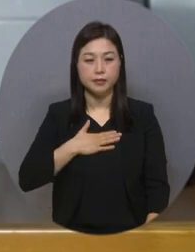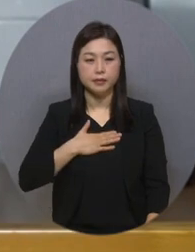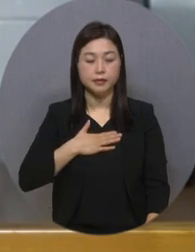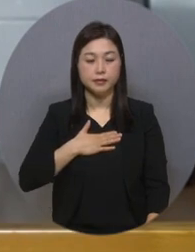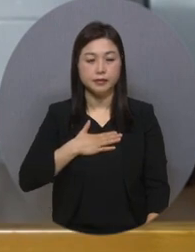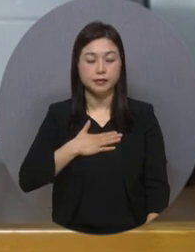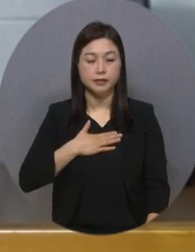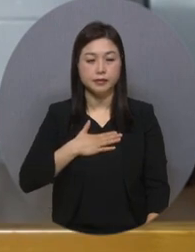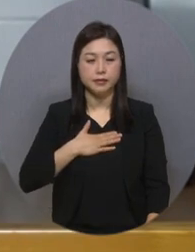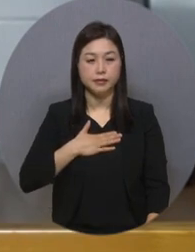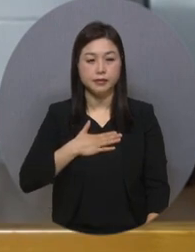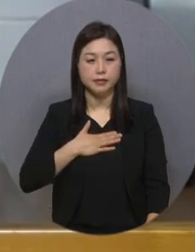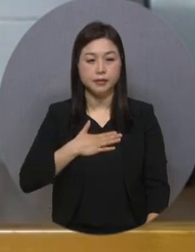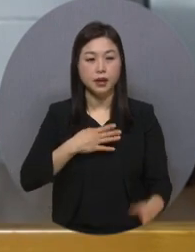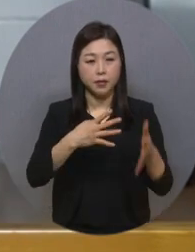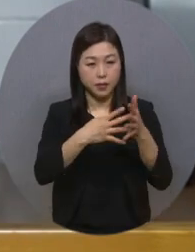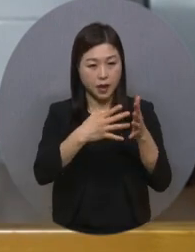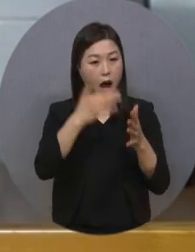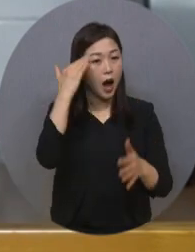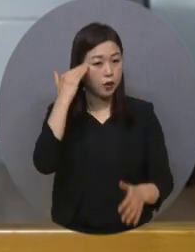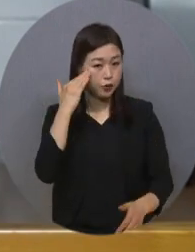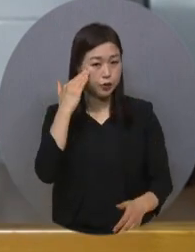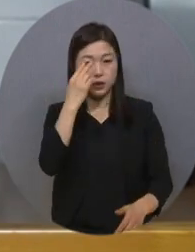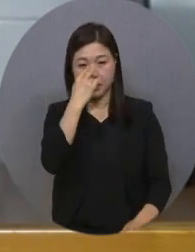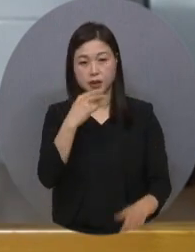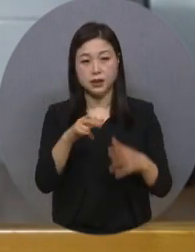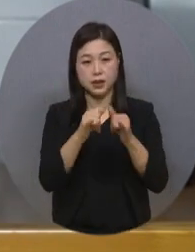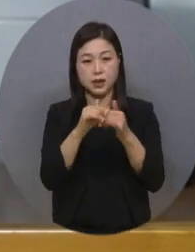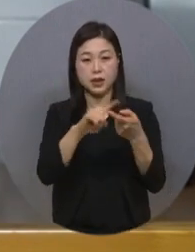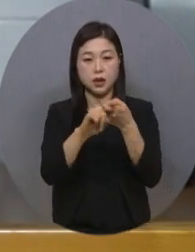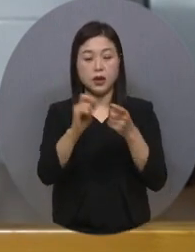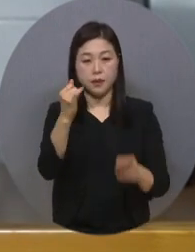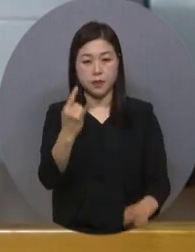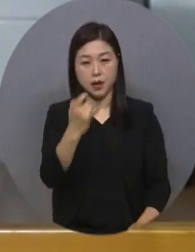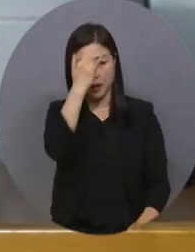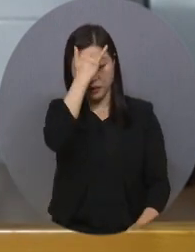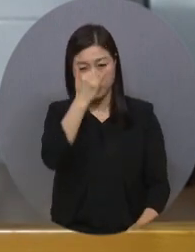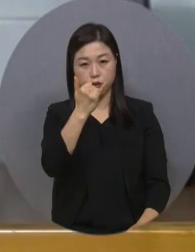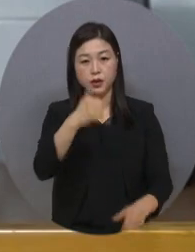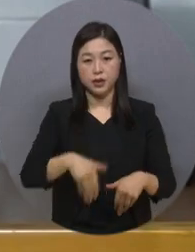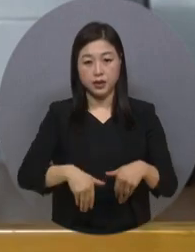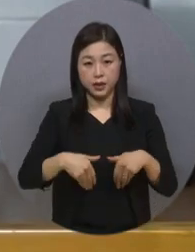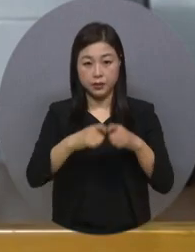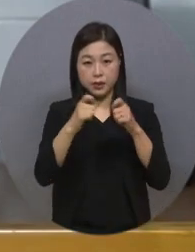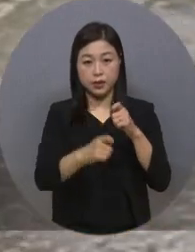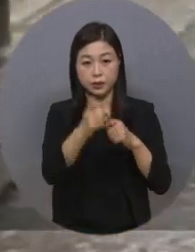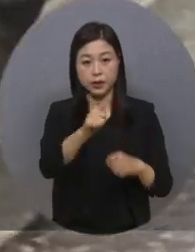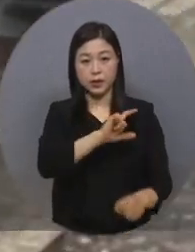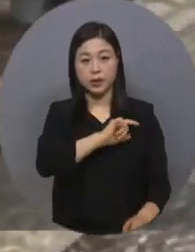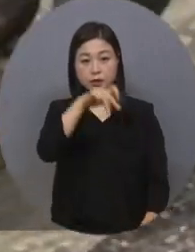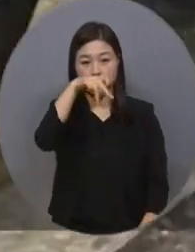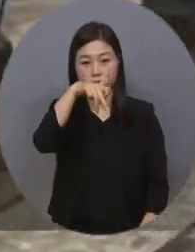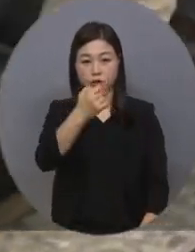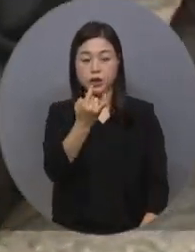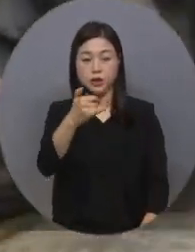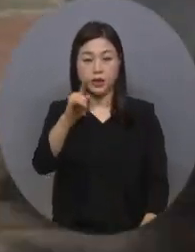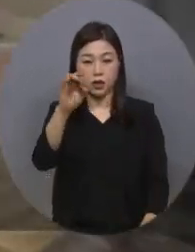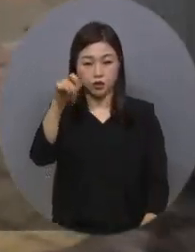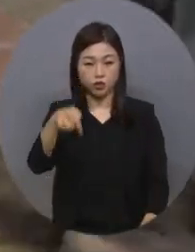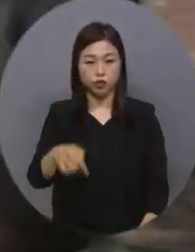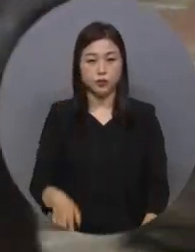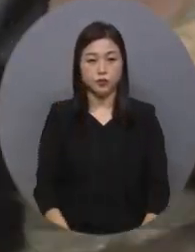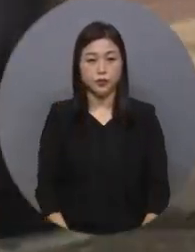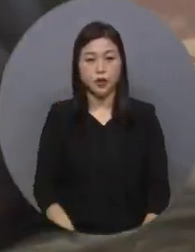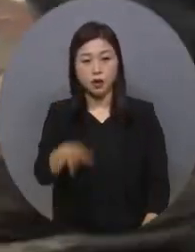사단법인 한국 시각장애인연합회 충청남도 지부장 최창훈입니다 우리 전국에는